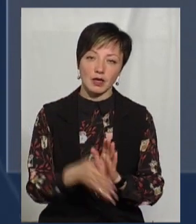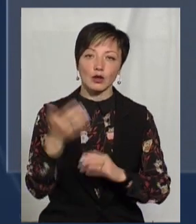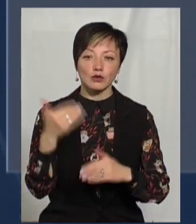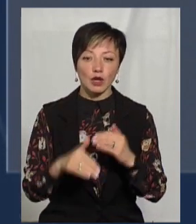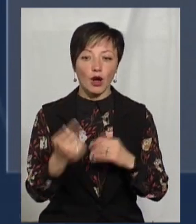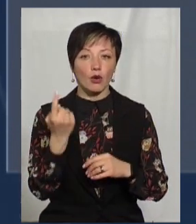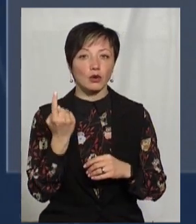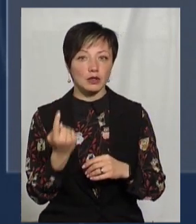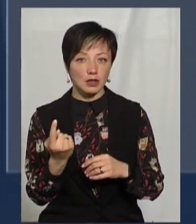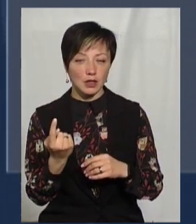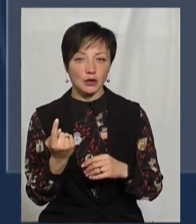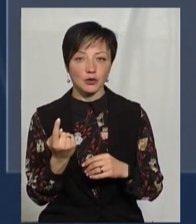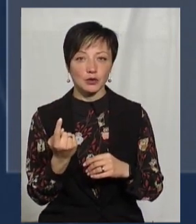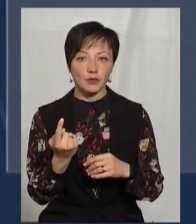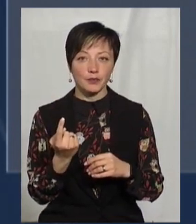вже однією